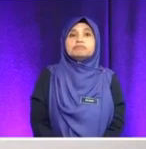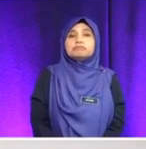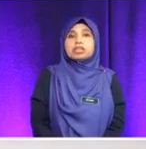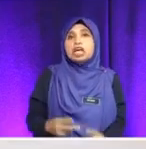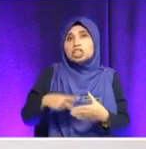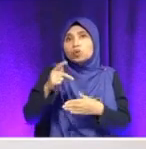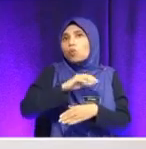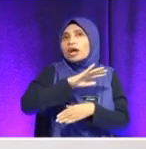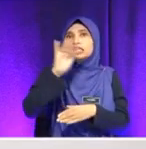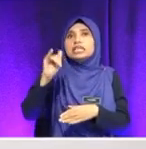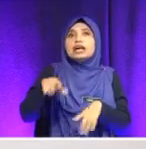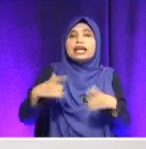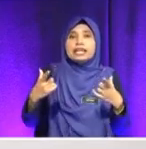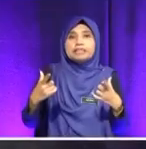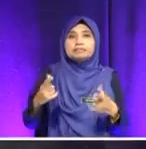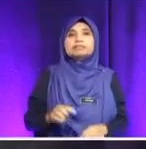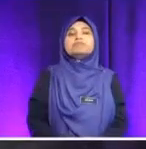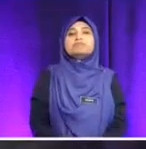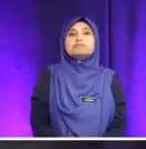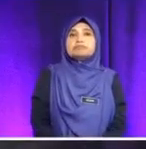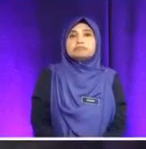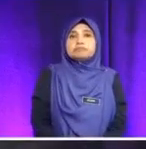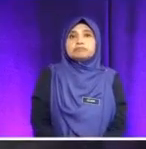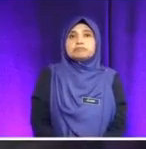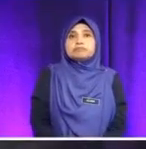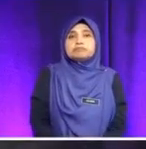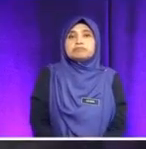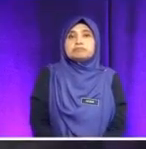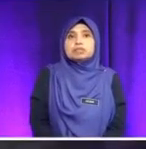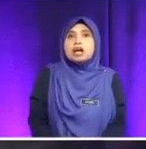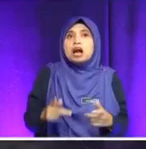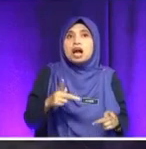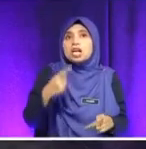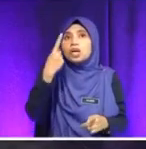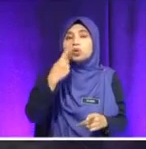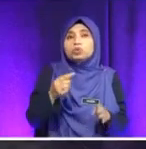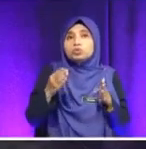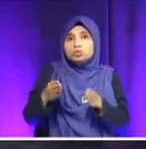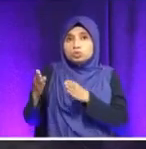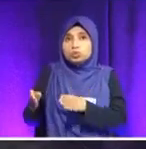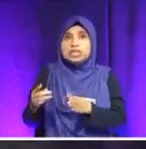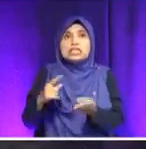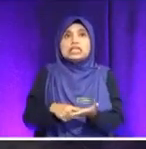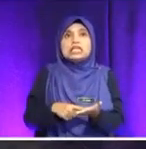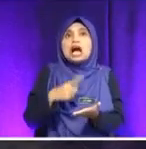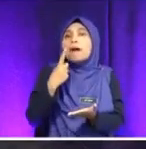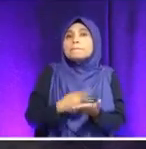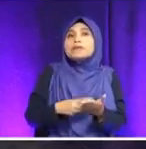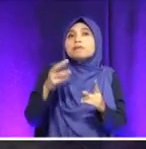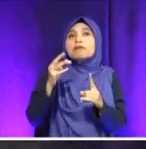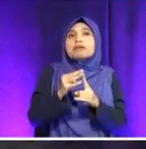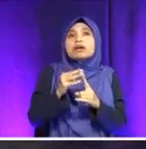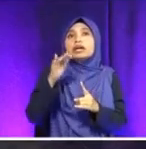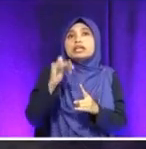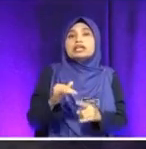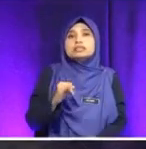Ini kita boleh bawa balik dapur, cikgu, eh? Boleh bawa balik dapur. Okey, baik, cikgu. Kalau untuk susunan kali ni pula, cikgu. Okey. Apa markahnya, cikgu?